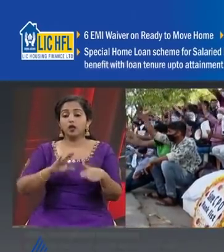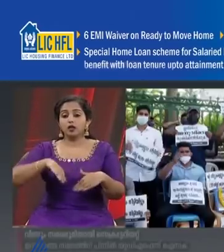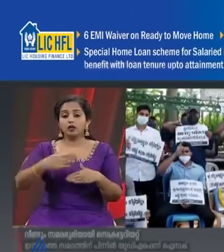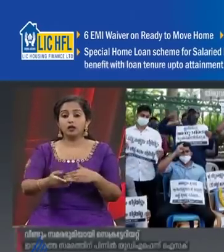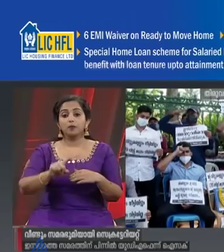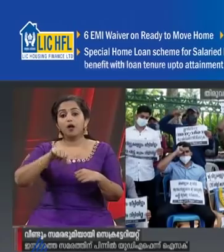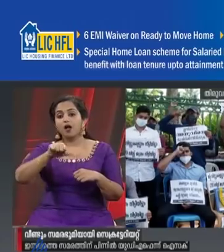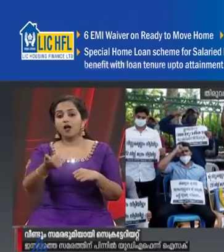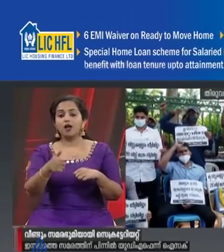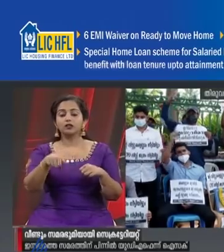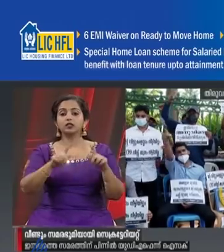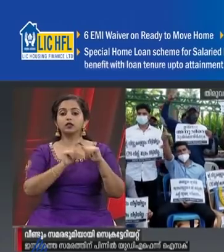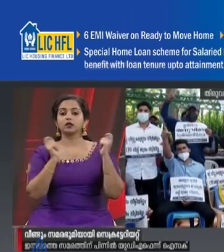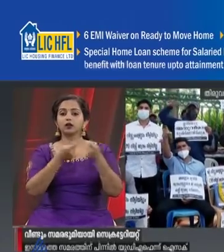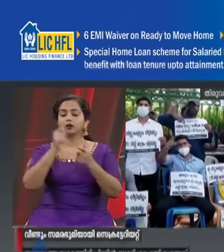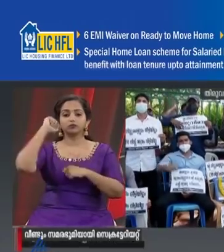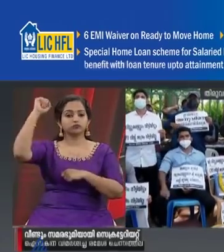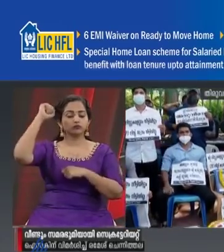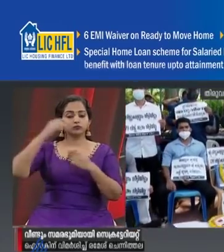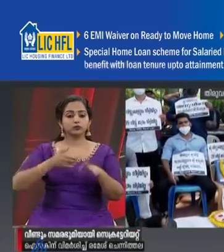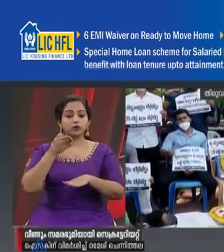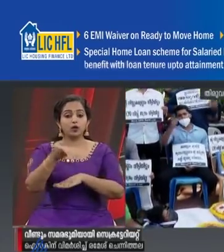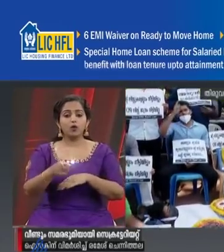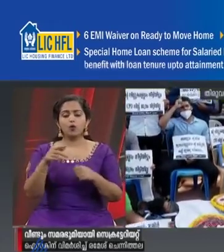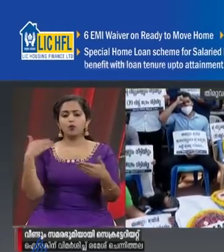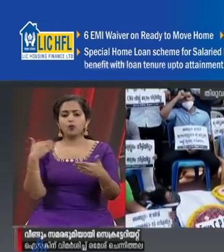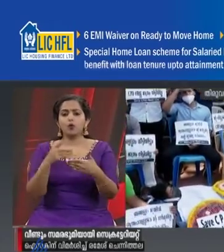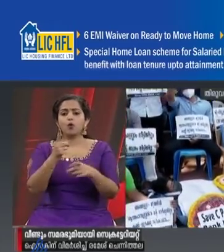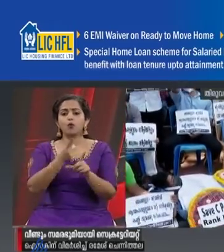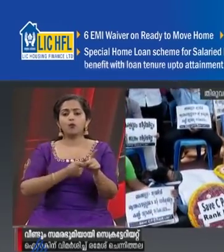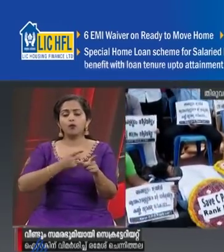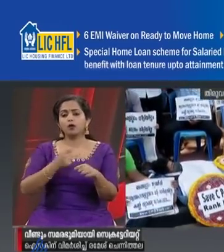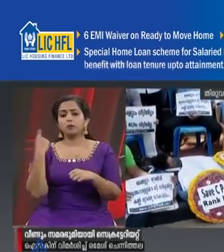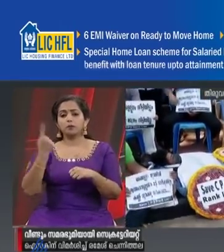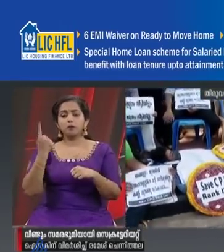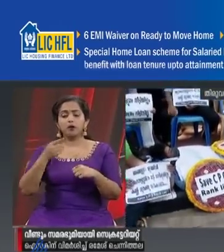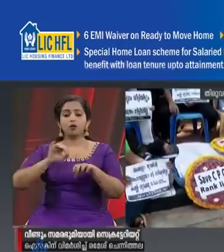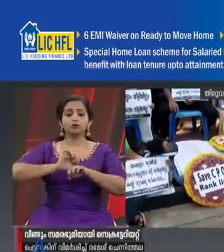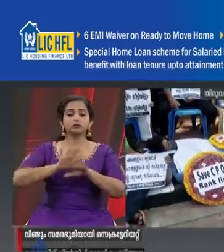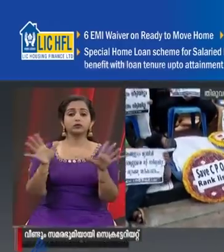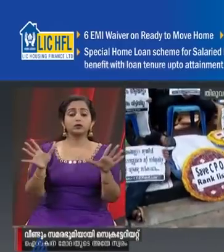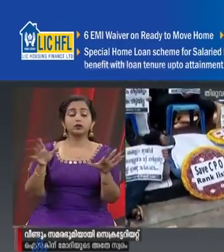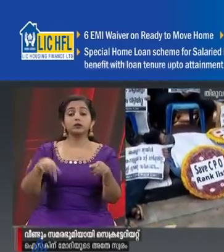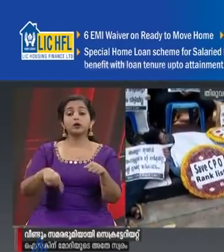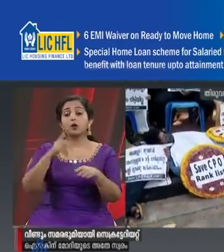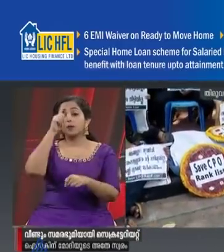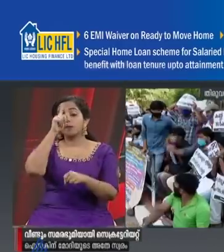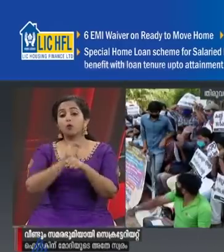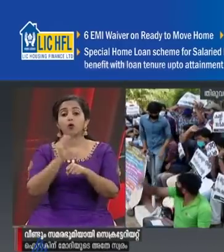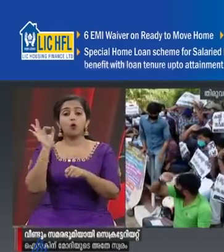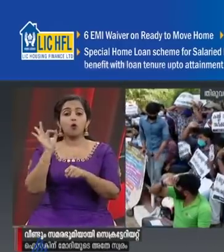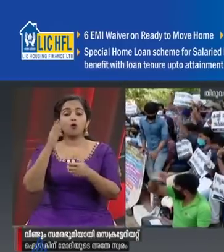എത്തുന്നത്. ഒരു വർഷത്തേക്ക് മാത്രം പുറത്തിറക്കിയ സിവിൽ പോലീസ് ഓഫീസർമാരുടെ റാങ്ക് പട്ടിക നീട്ടണമെന്നാവശ്യപ്പെട്ടാണ് റാങ്ക് ഹോൾഡർമാരുടെ